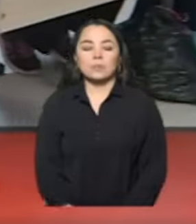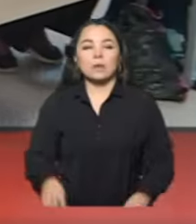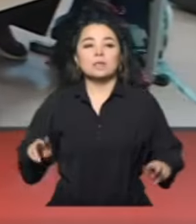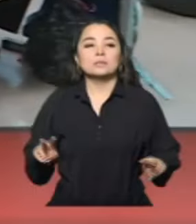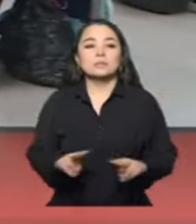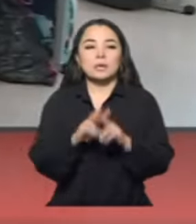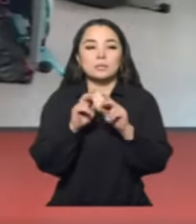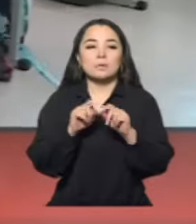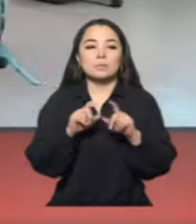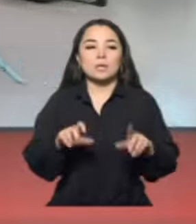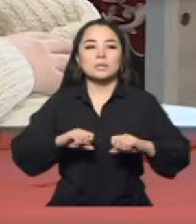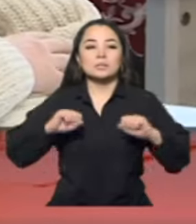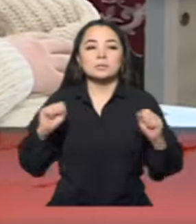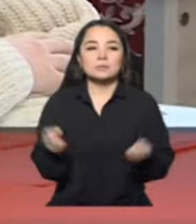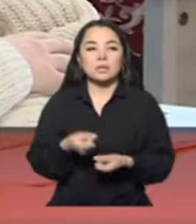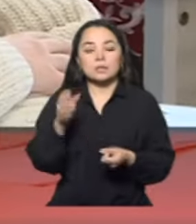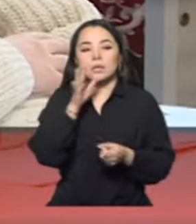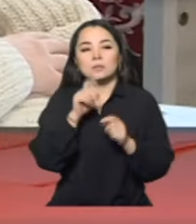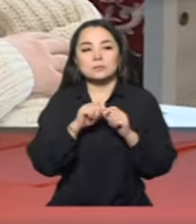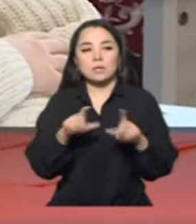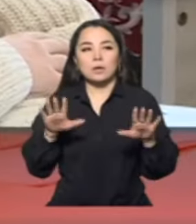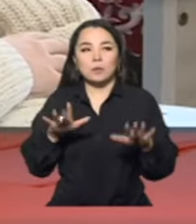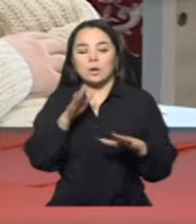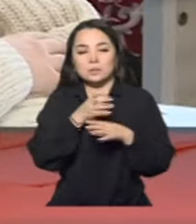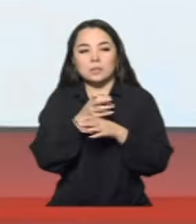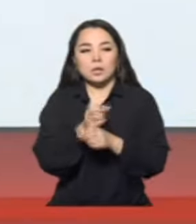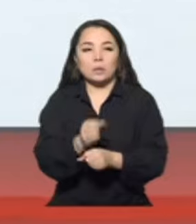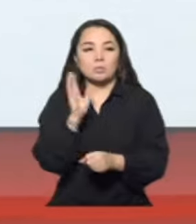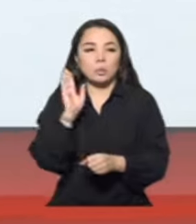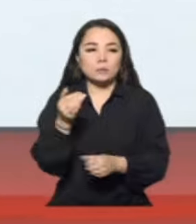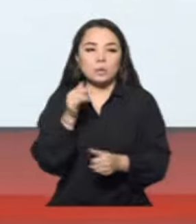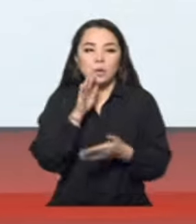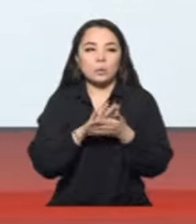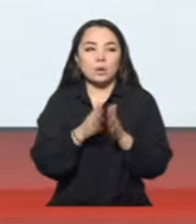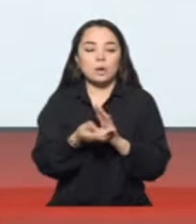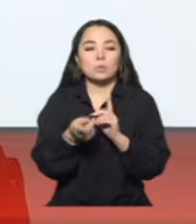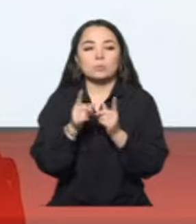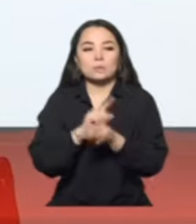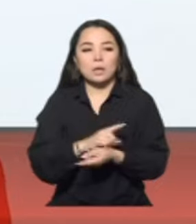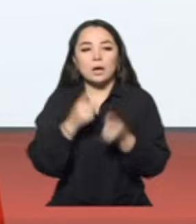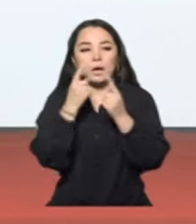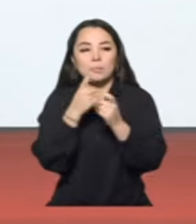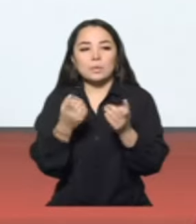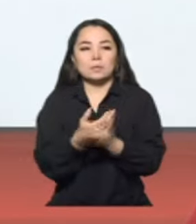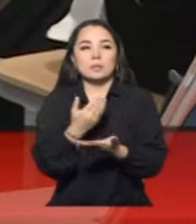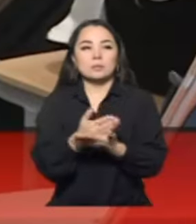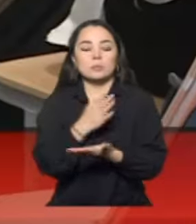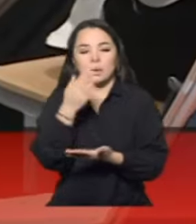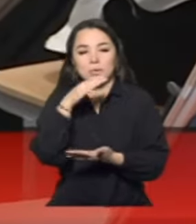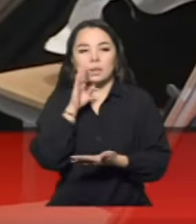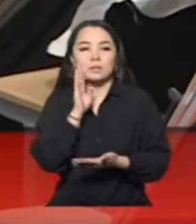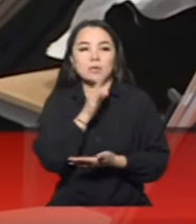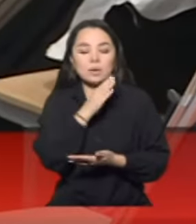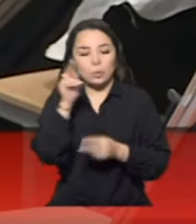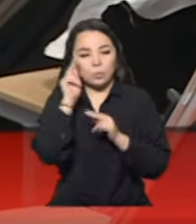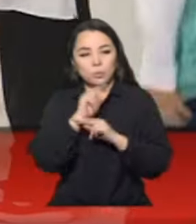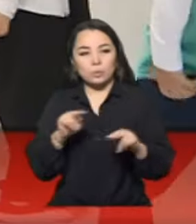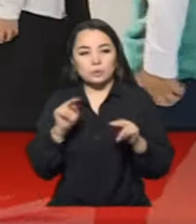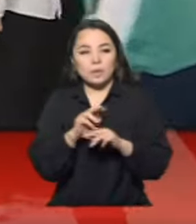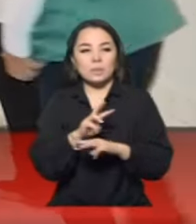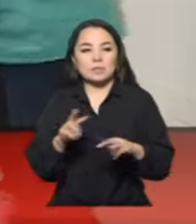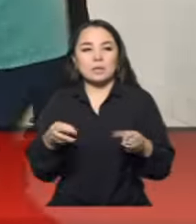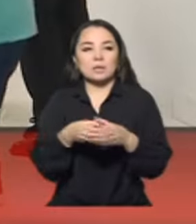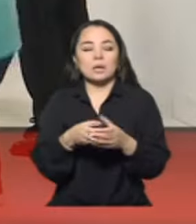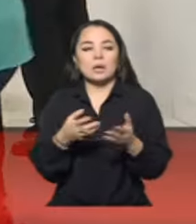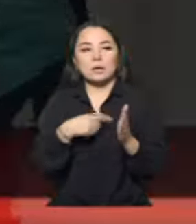Астана мектептерінде қыста сабақ уақыты қысқарама, ата-аналарға уақыттың өзгеретіні туралы хабарлама келген. Оқу ағарту министрлігінің